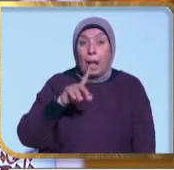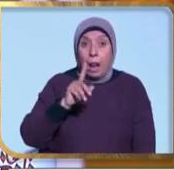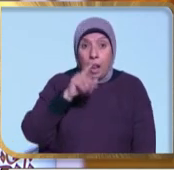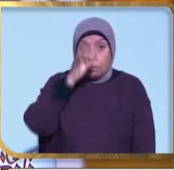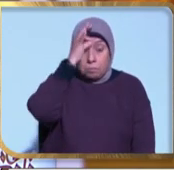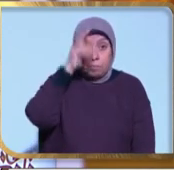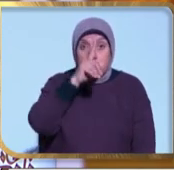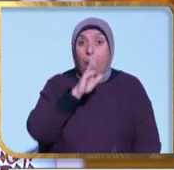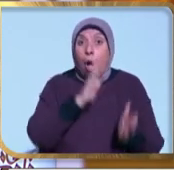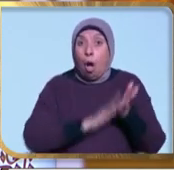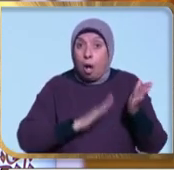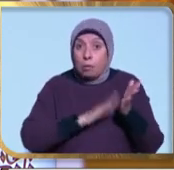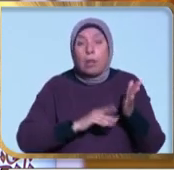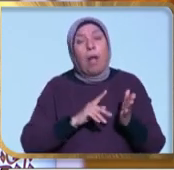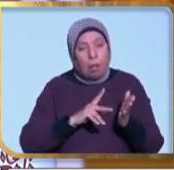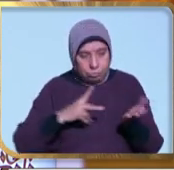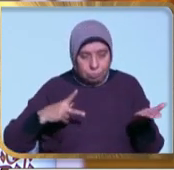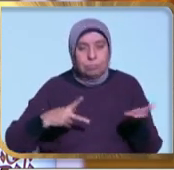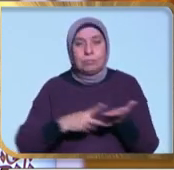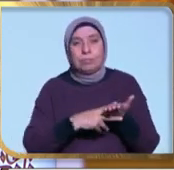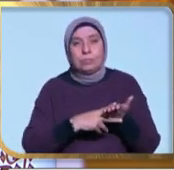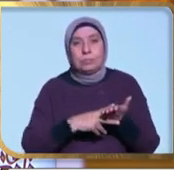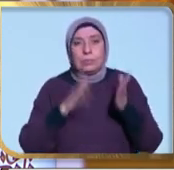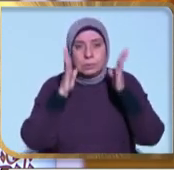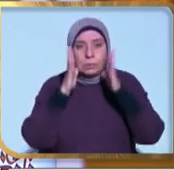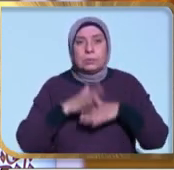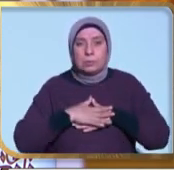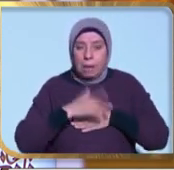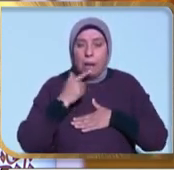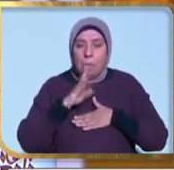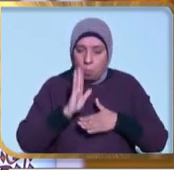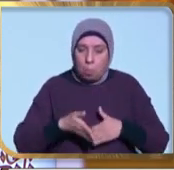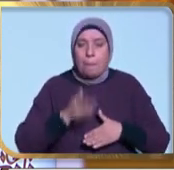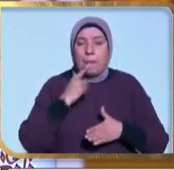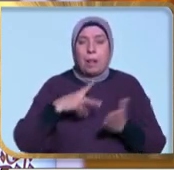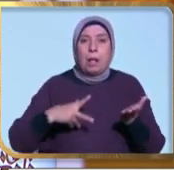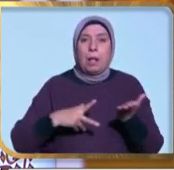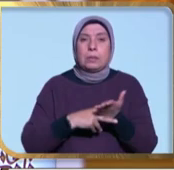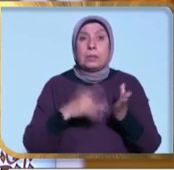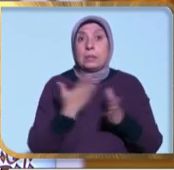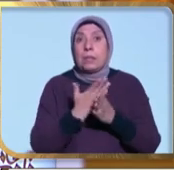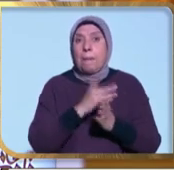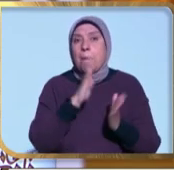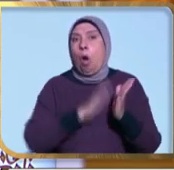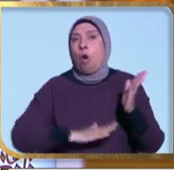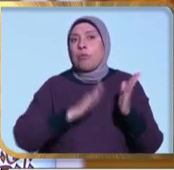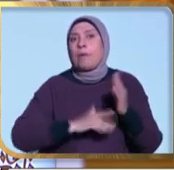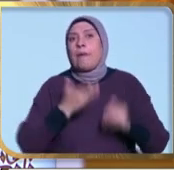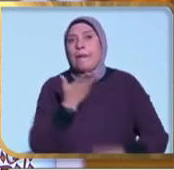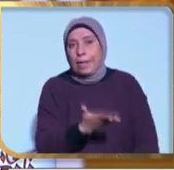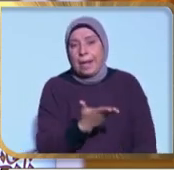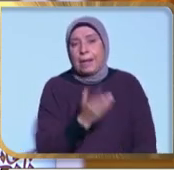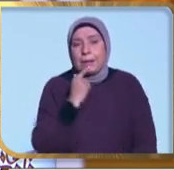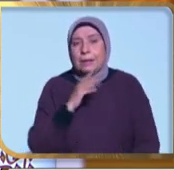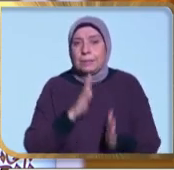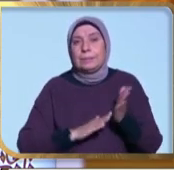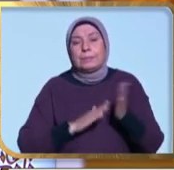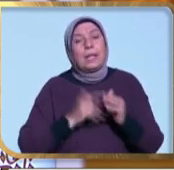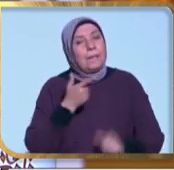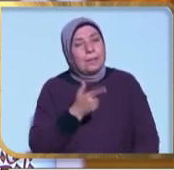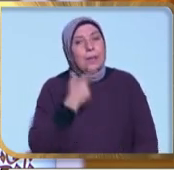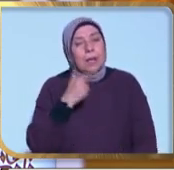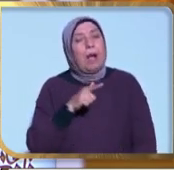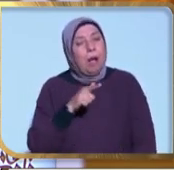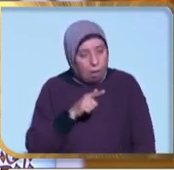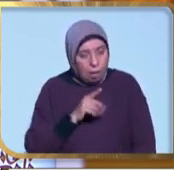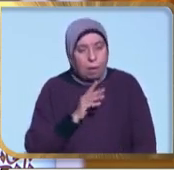هيذي نفسه او ما شابه ذلك اللي هي قطع الصلاه للعذر او من الاعذار المعتبر اللي اشرنا اليها منذ قليل في الحاله